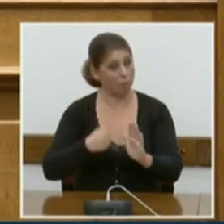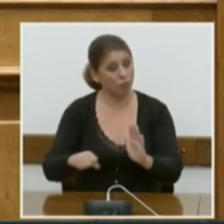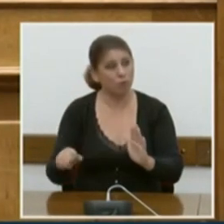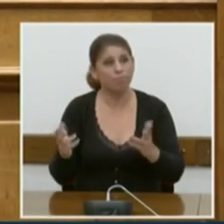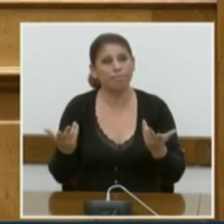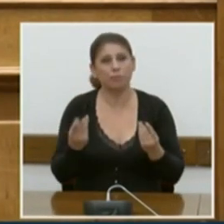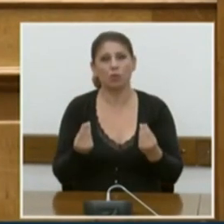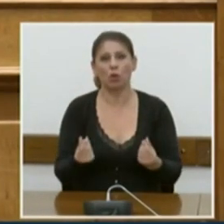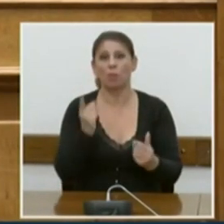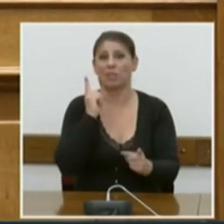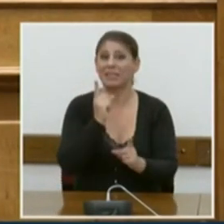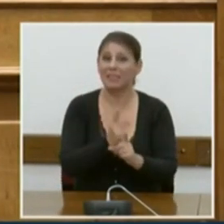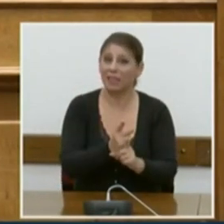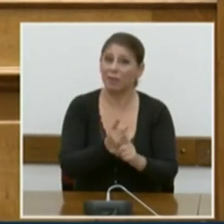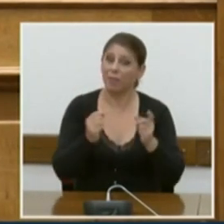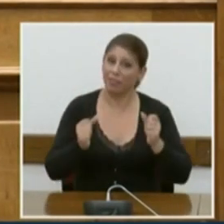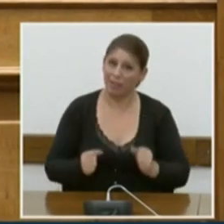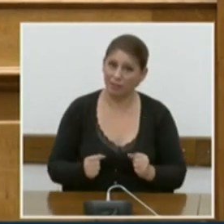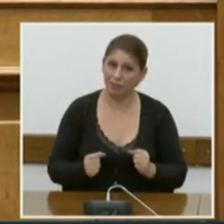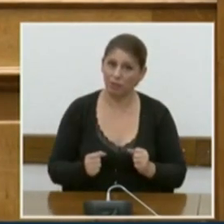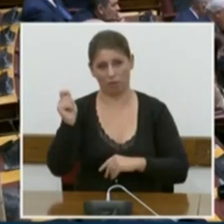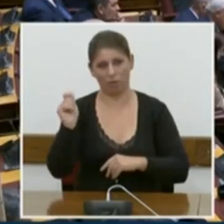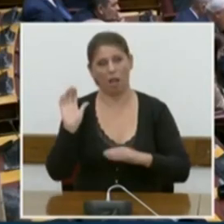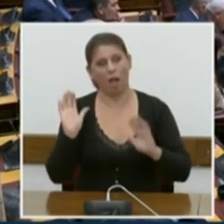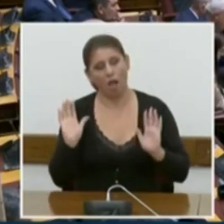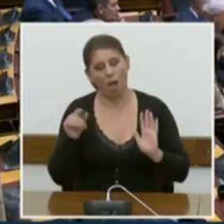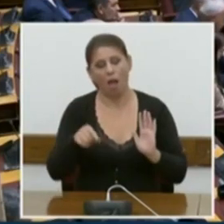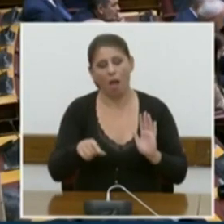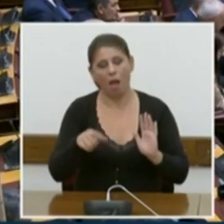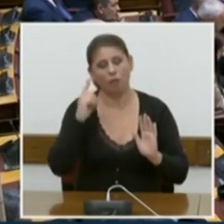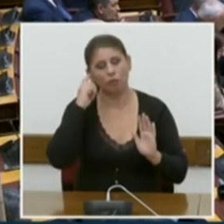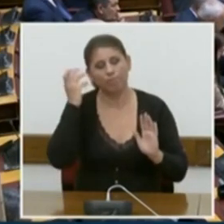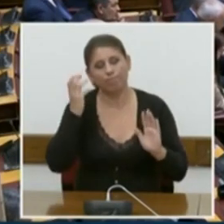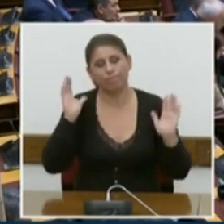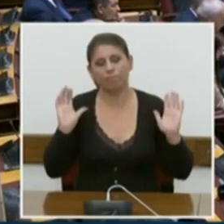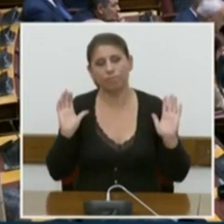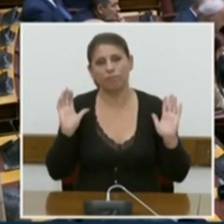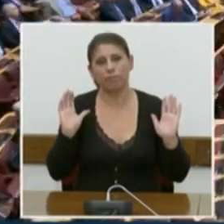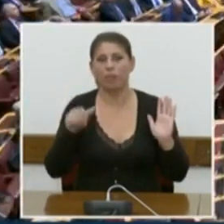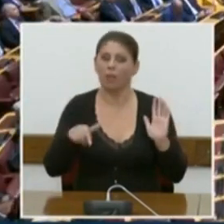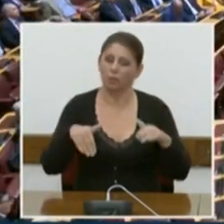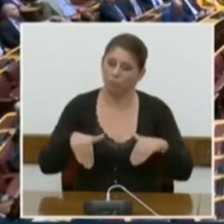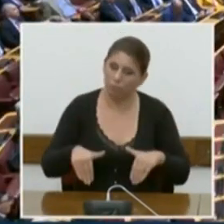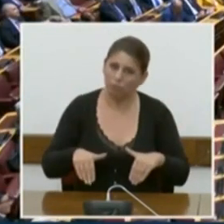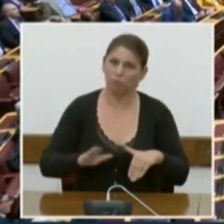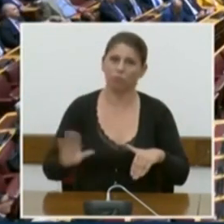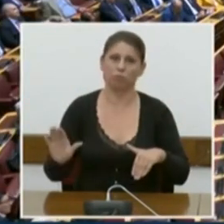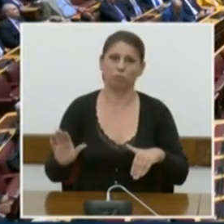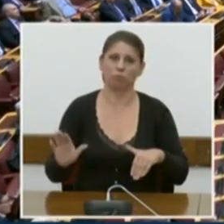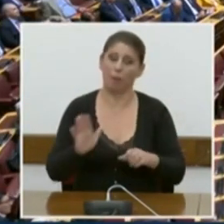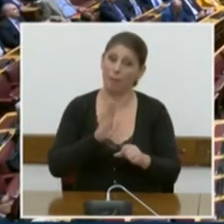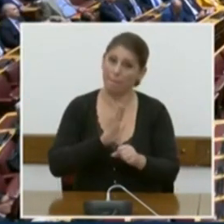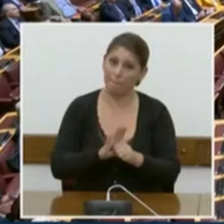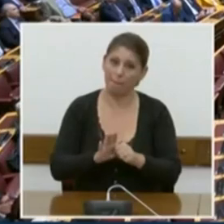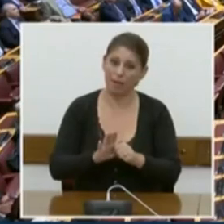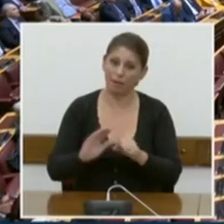οι συγκεκριμένες θέσεις, το σχέδιο της αντιπολίτευσης. Θα κληθούν να το υπηρετήσουν, είμαι σίγουρος, με επάρκεια